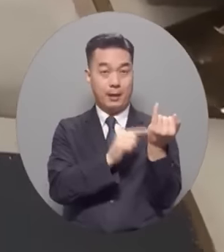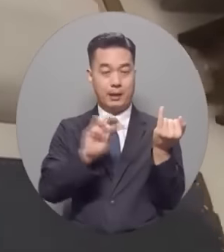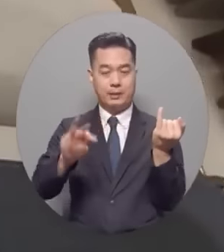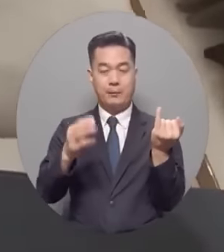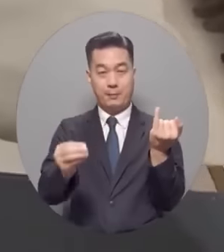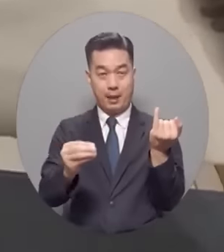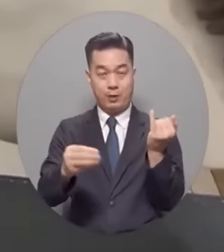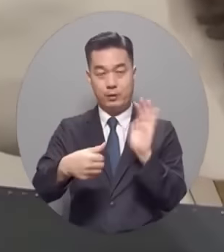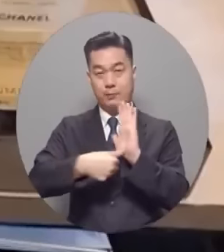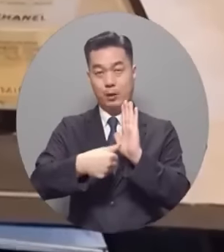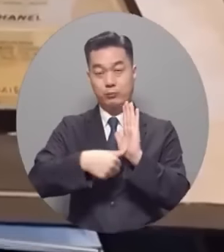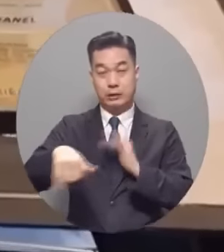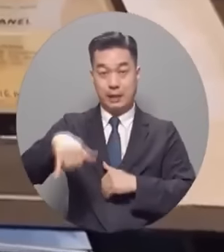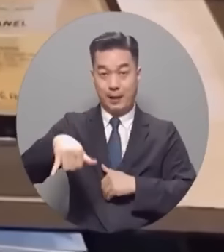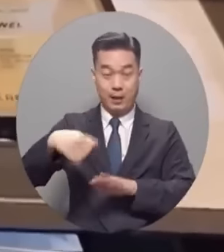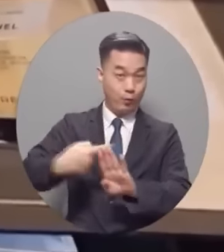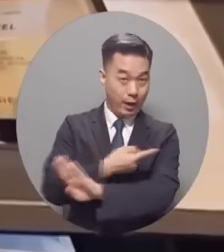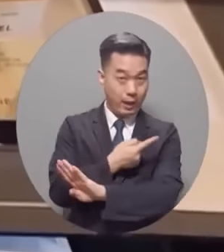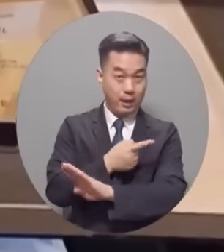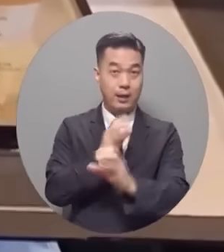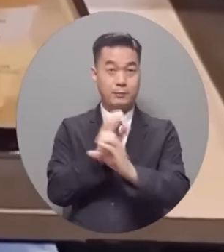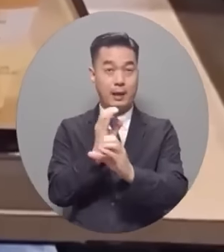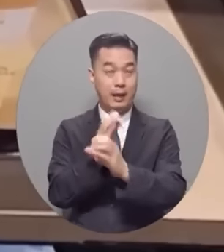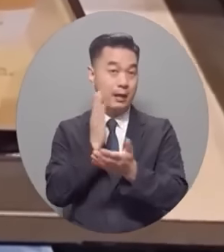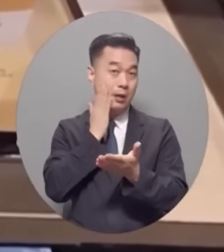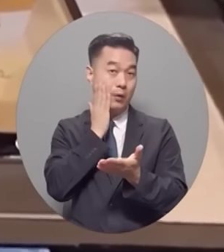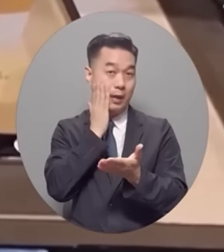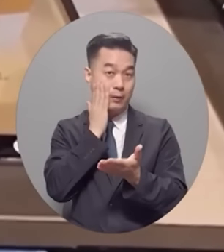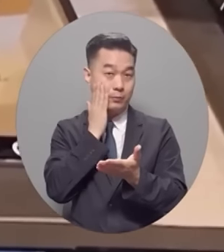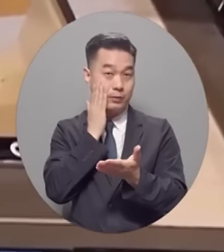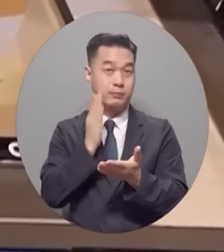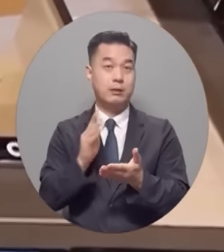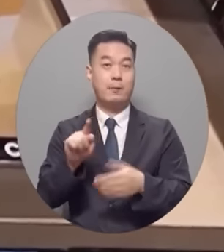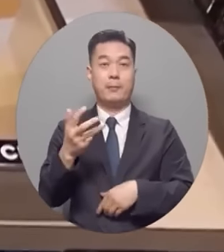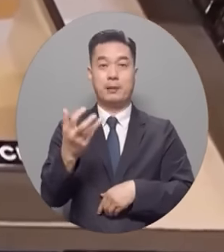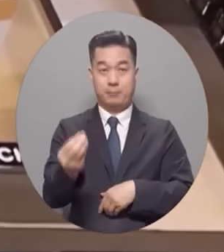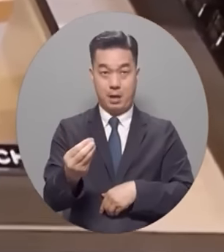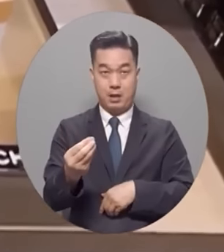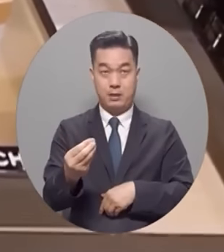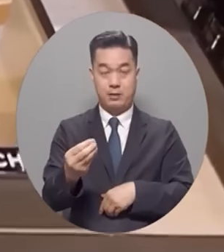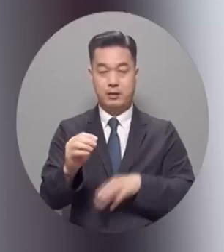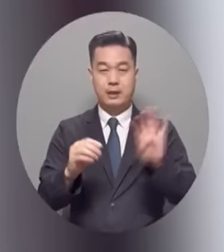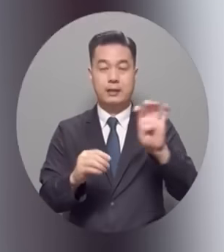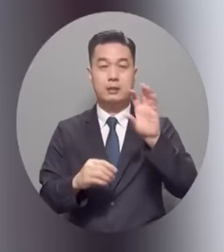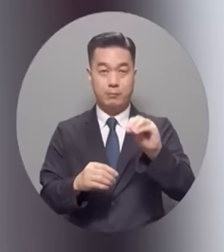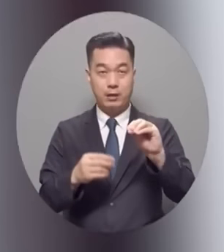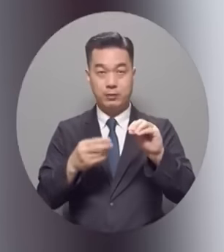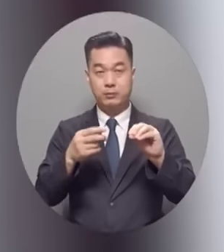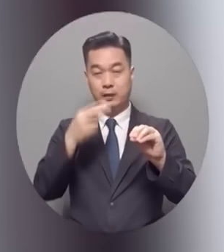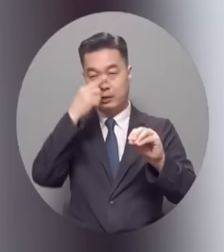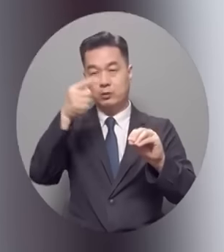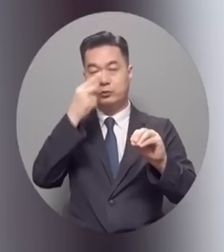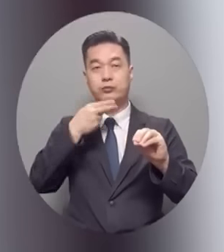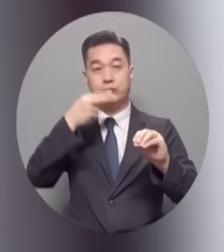외에도 180만 원 상당의 샤넬 화장품과 40만 원짜리 위스키 등 네 차례에 걸쳐 금품을 받았고